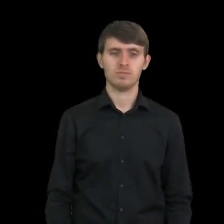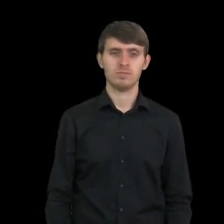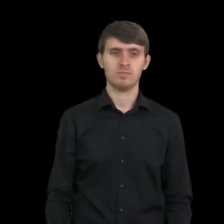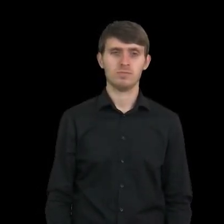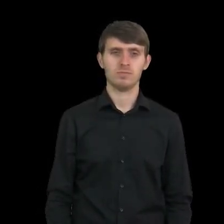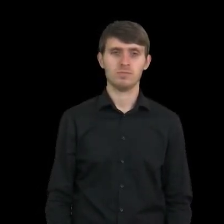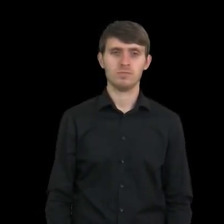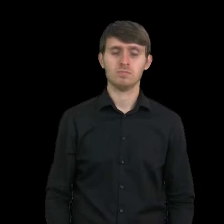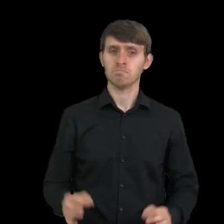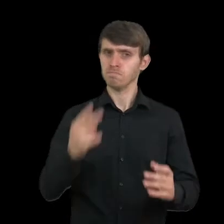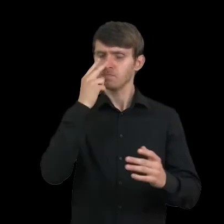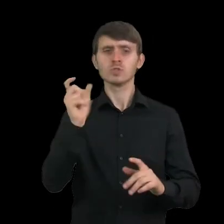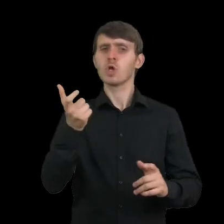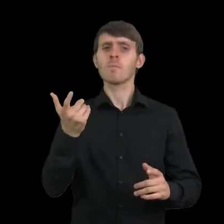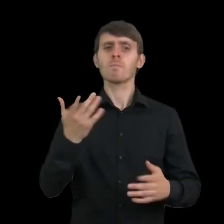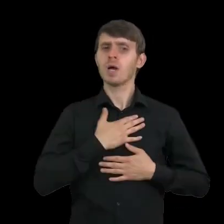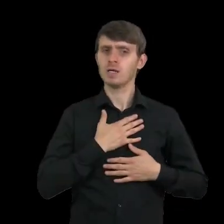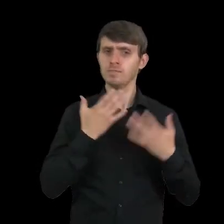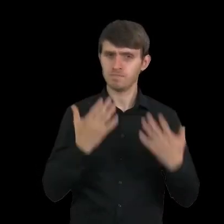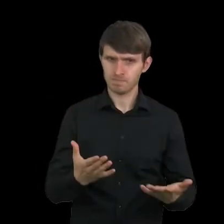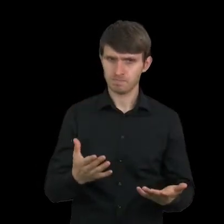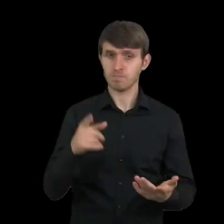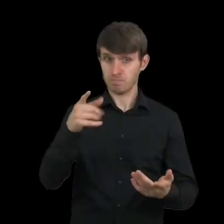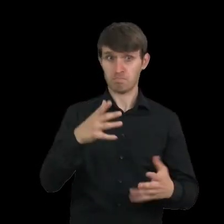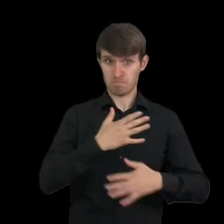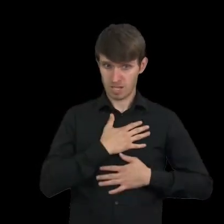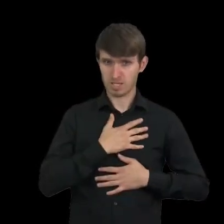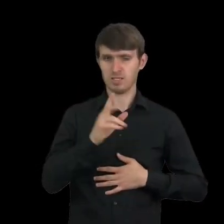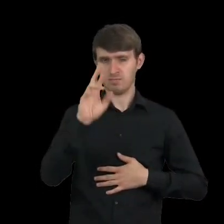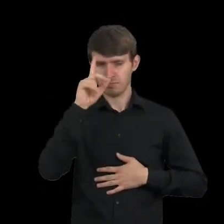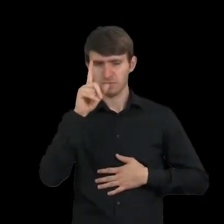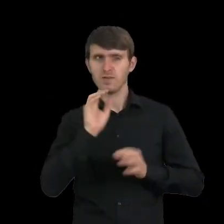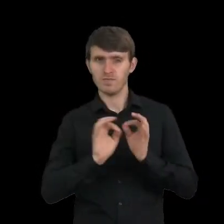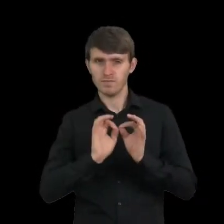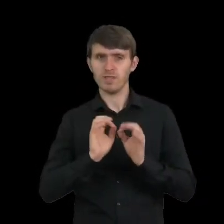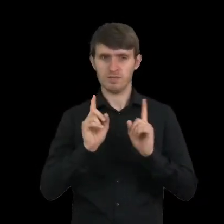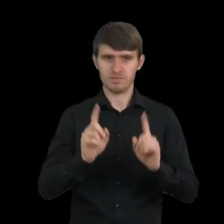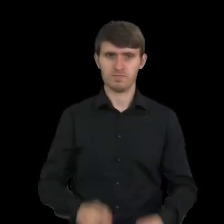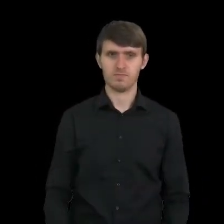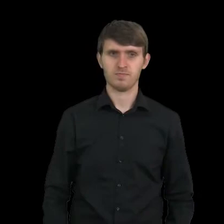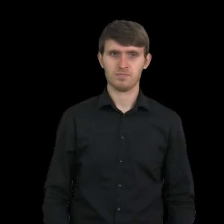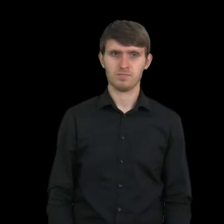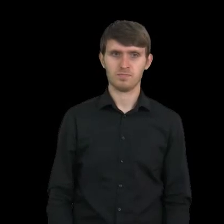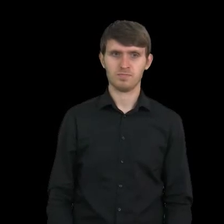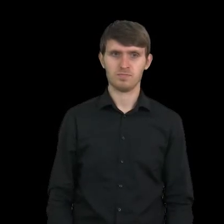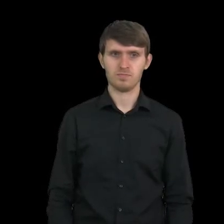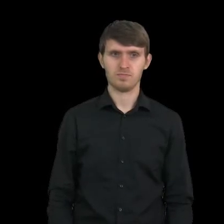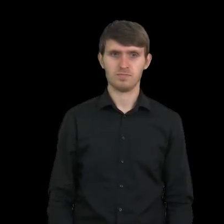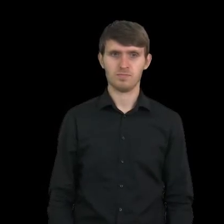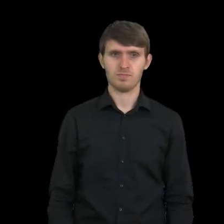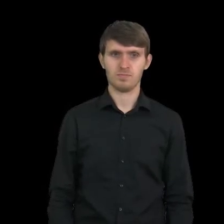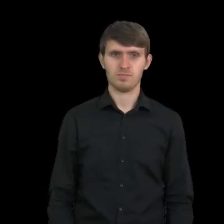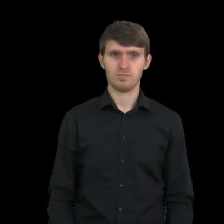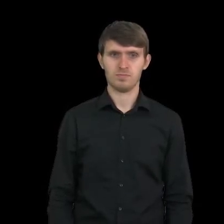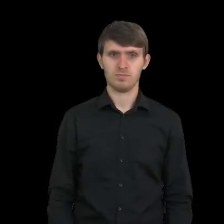wiemy. Możemy na początku wyciągnąć sobie takie wnioski. Popatrzmy, o jeszcze punkt przecięcia oznaczymy sobie jako